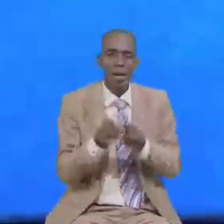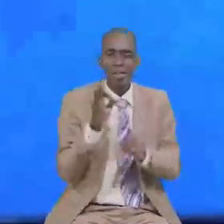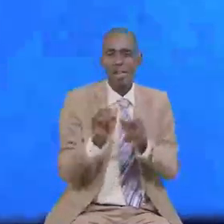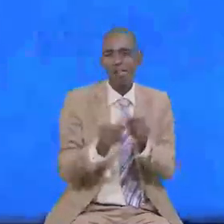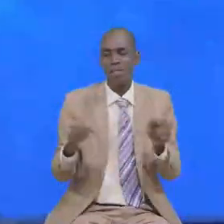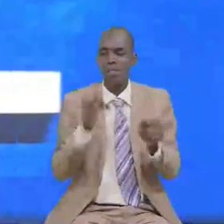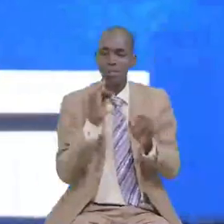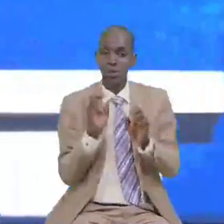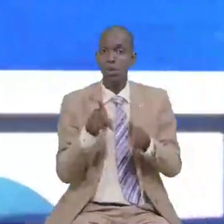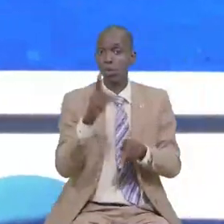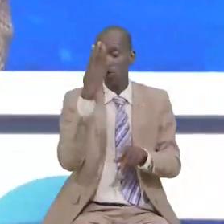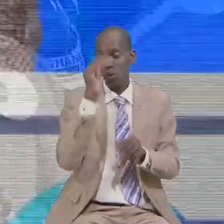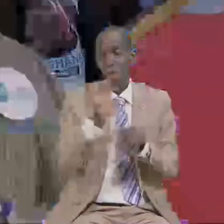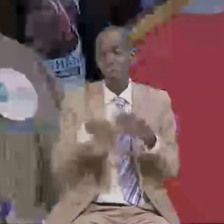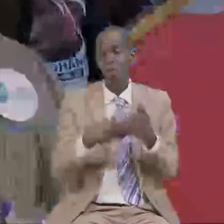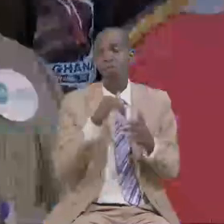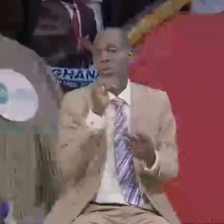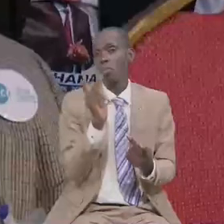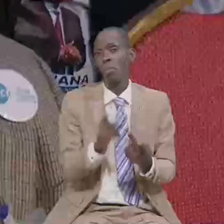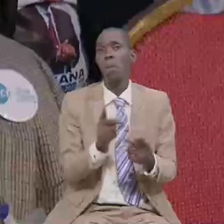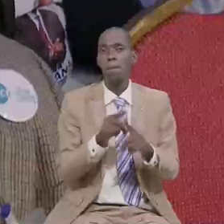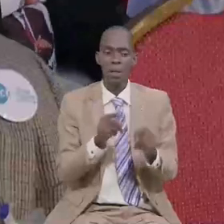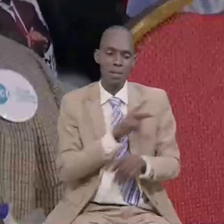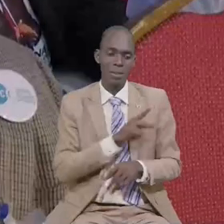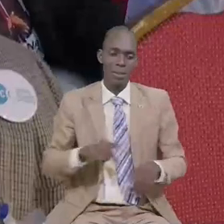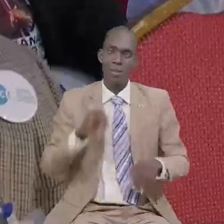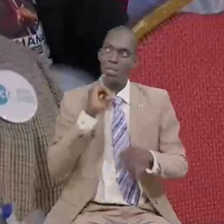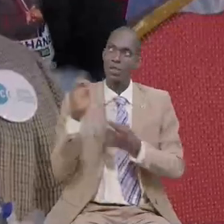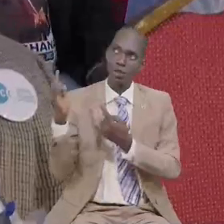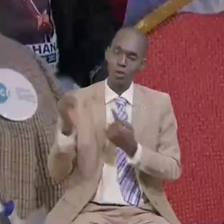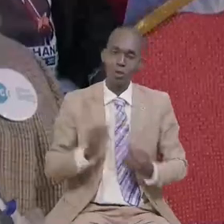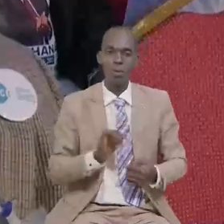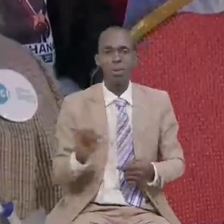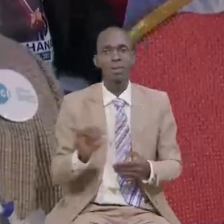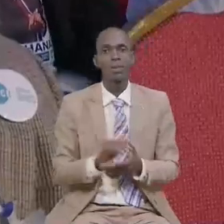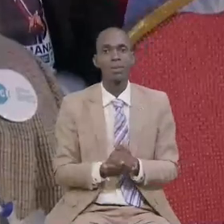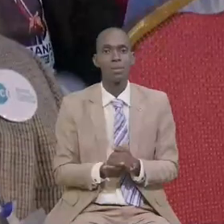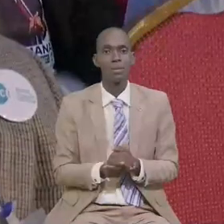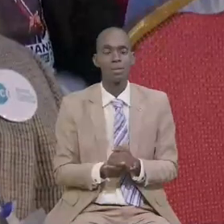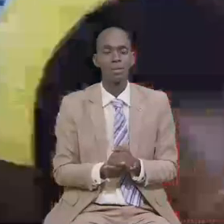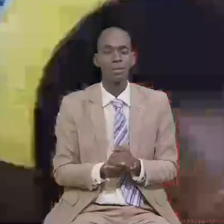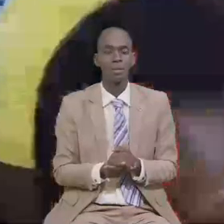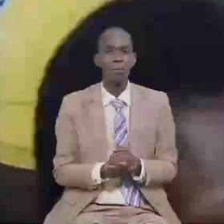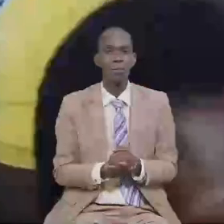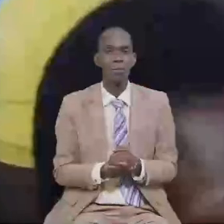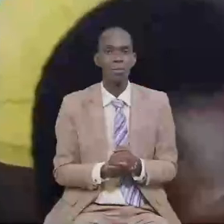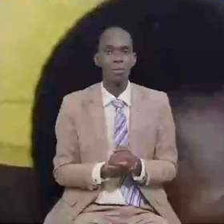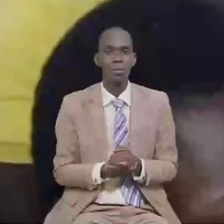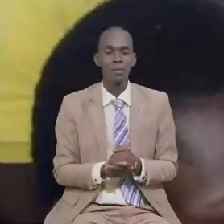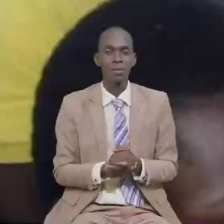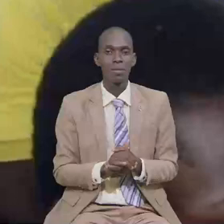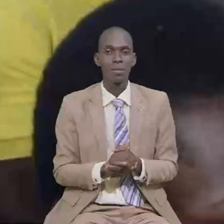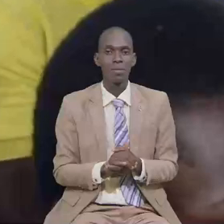tu prétendes que tout aille bien, alors que tout n'est pas bien, que le roi vient.